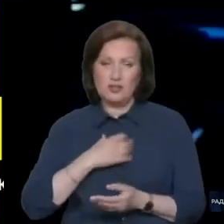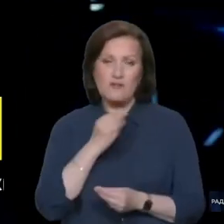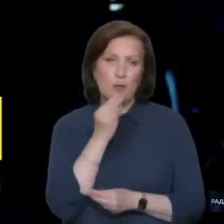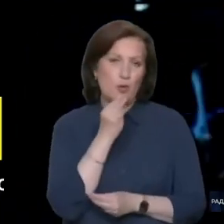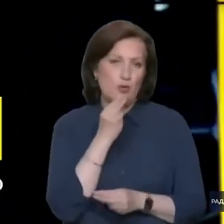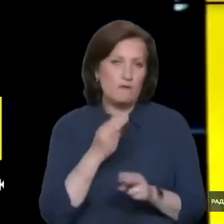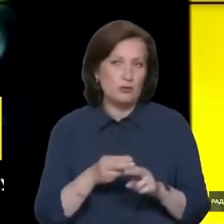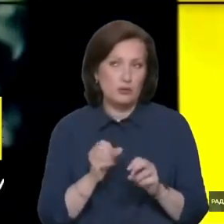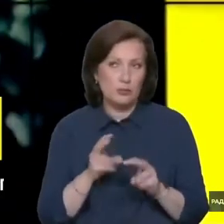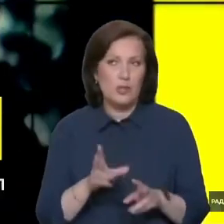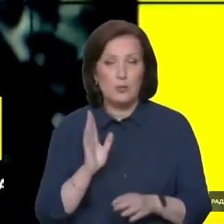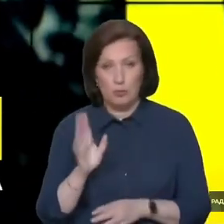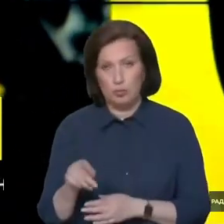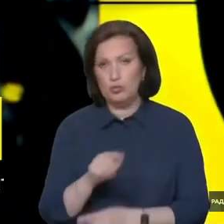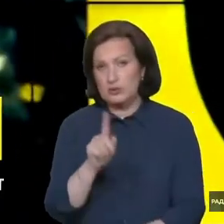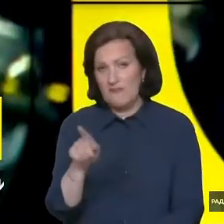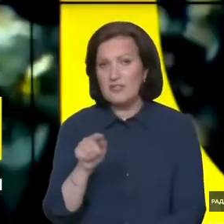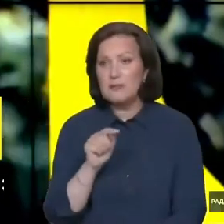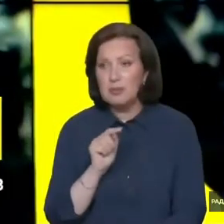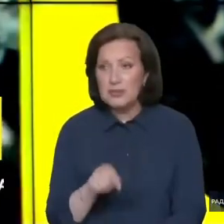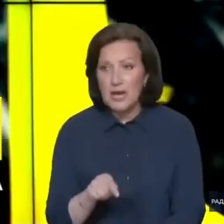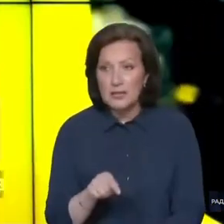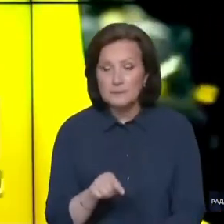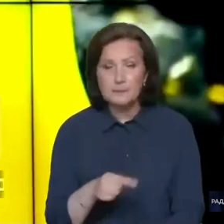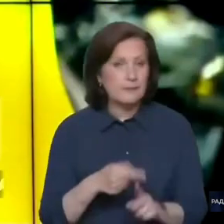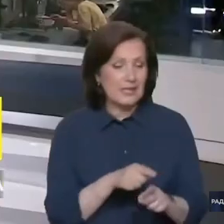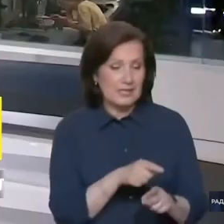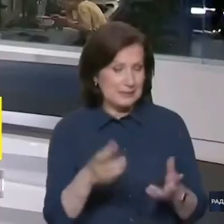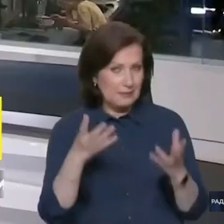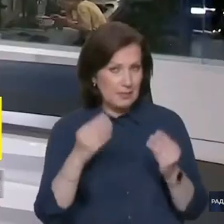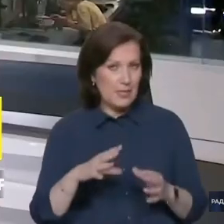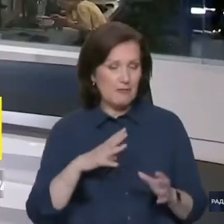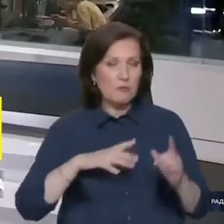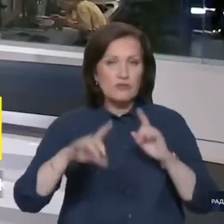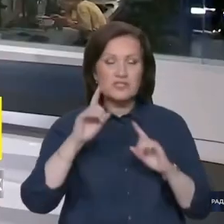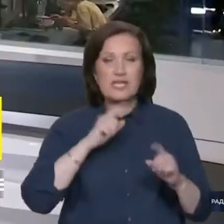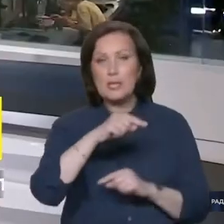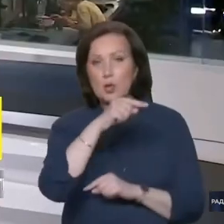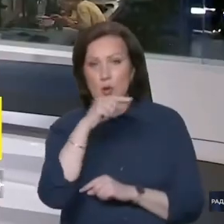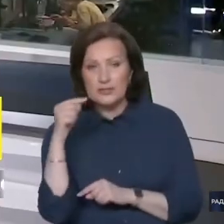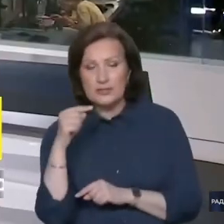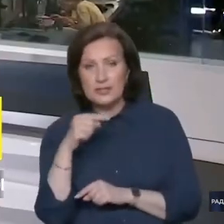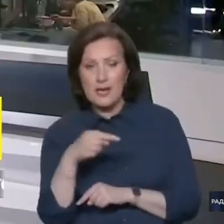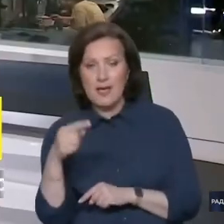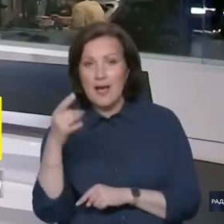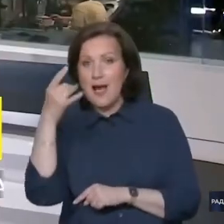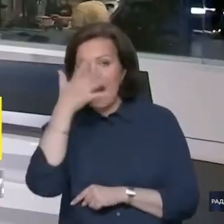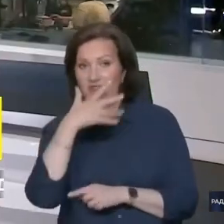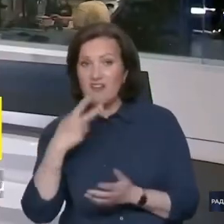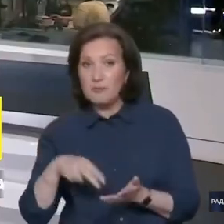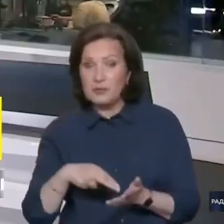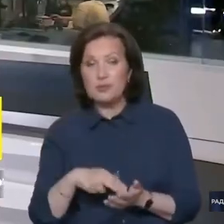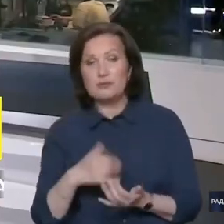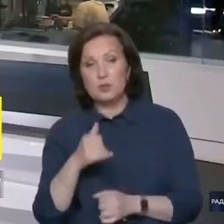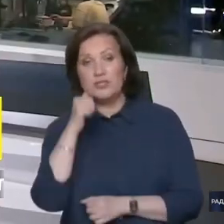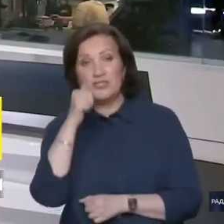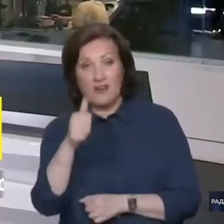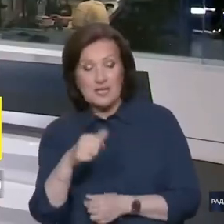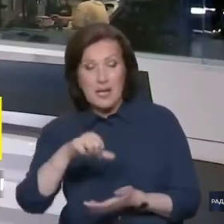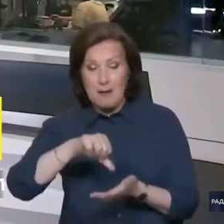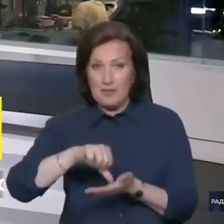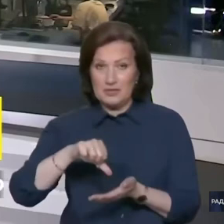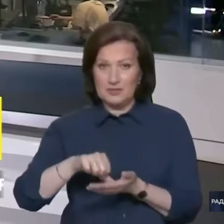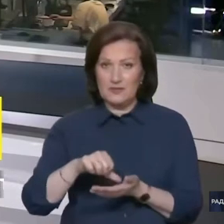продовольча безпека. І вони будуть ставити питання. І цими днями відбувається саміт Росія-Африка в Санкт-Петербурзі. Сьогодні-завтра.